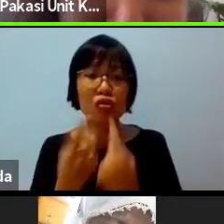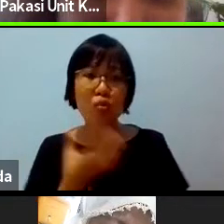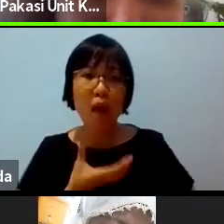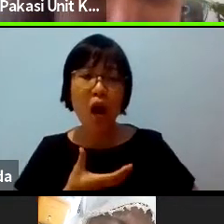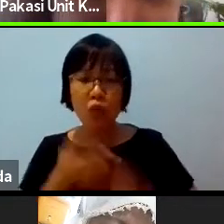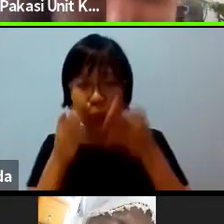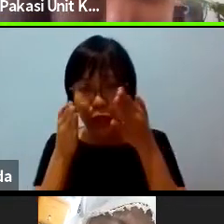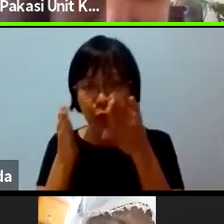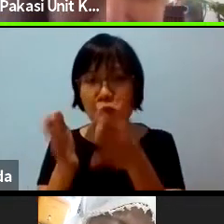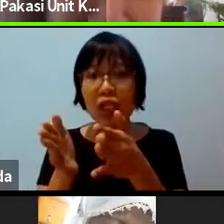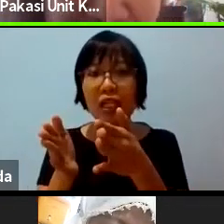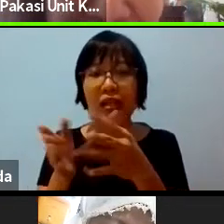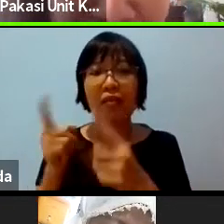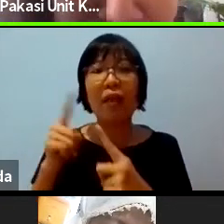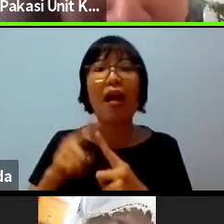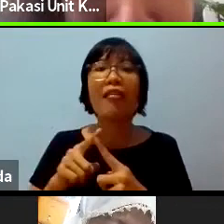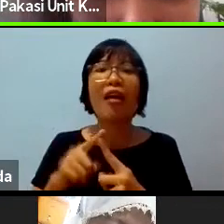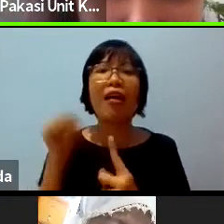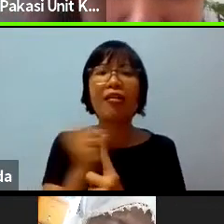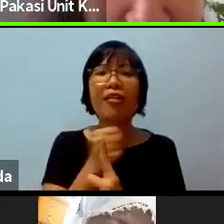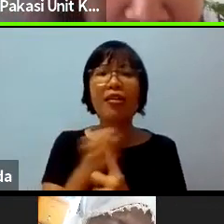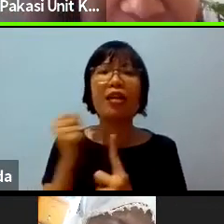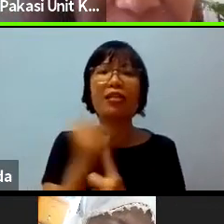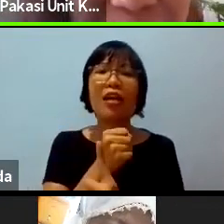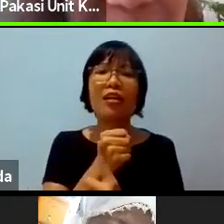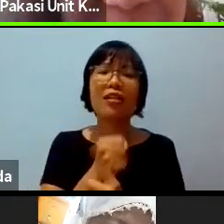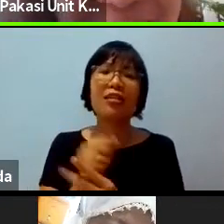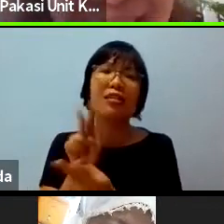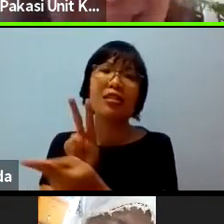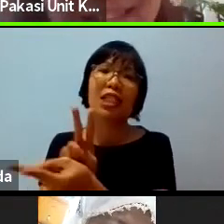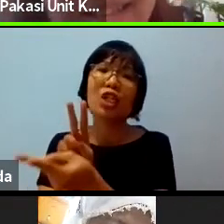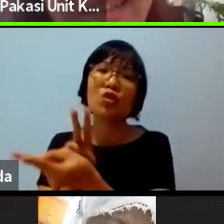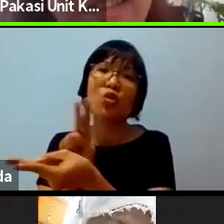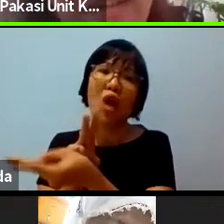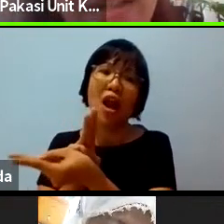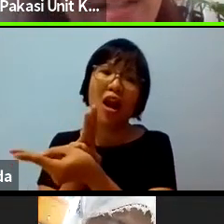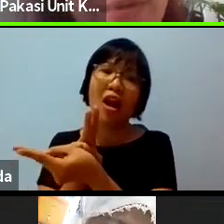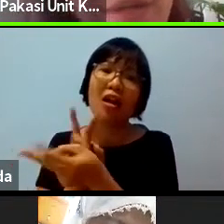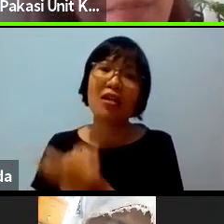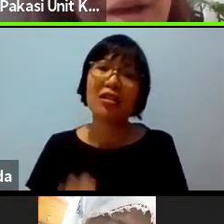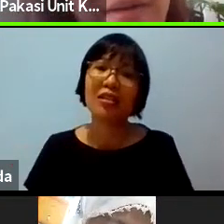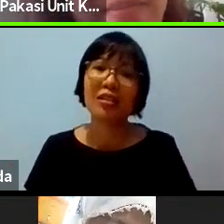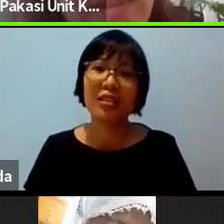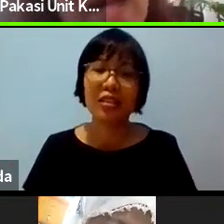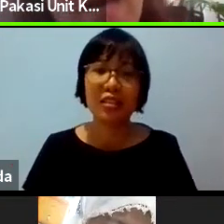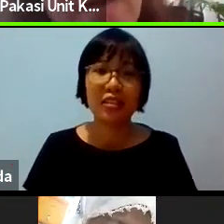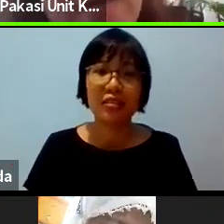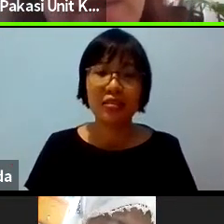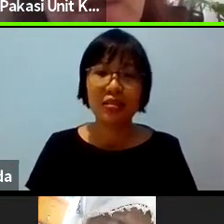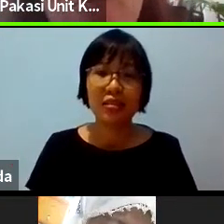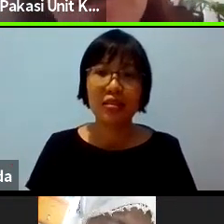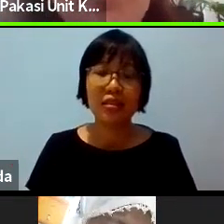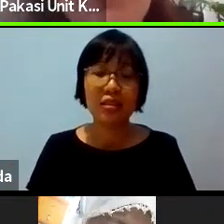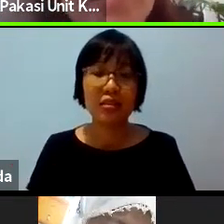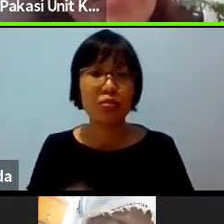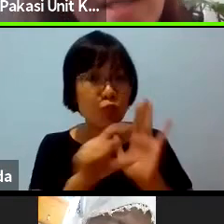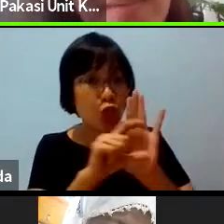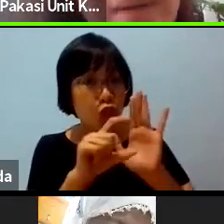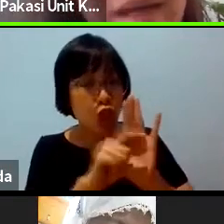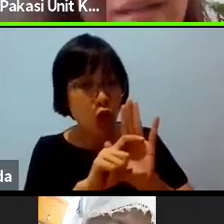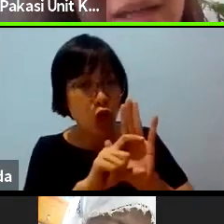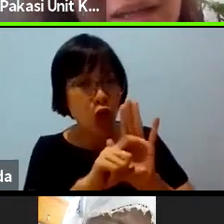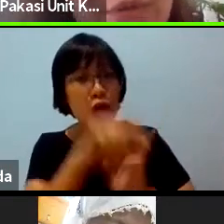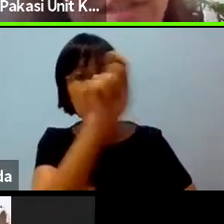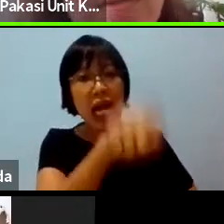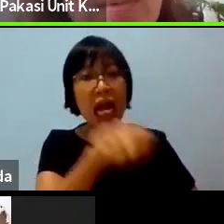ibu-ibu yang waduh sudah pada pakai baju spesial di Unipa pengalaman. Meskipun ini